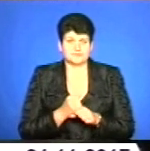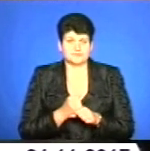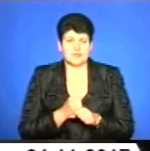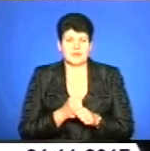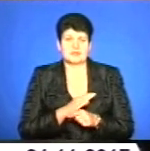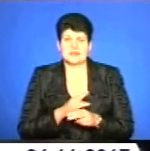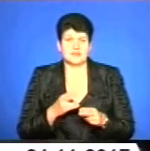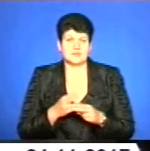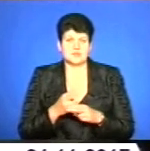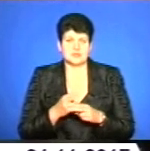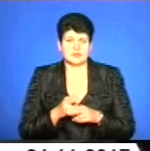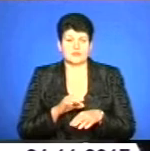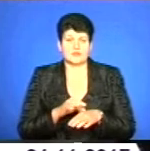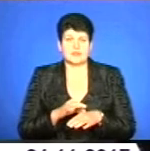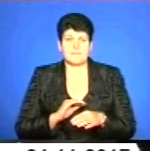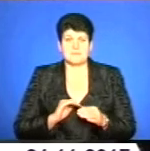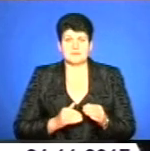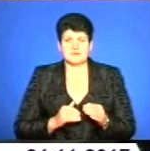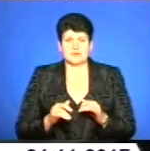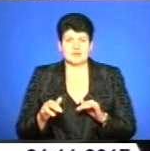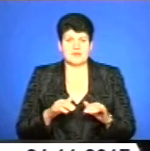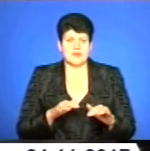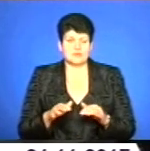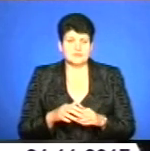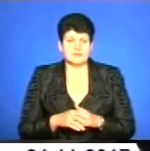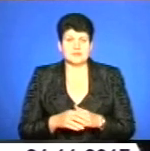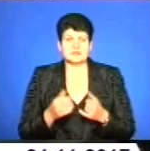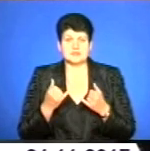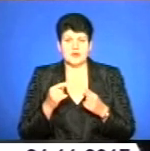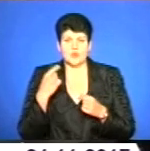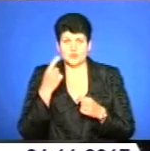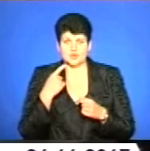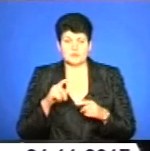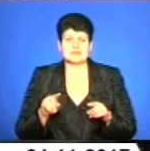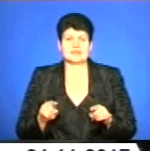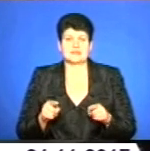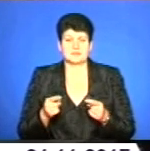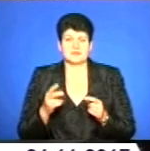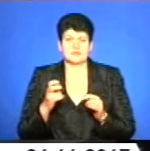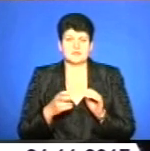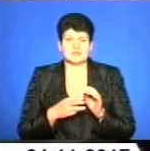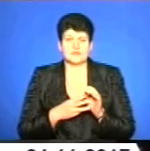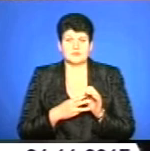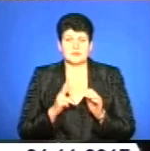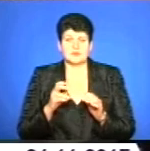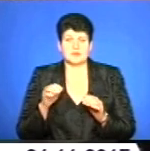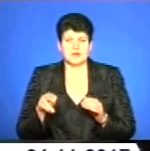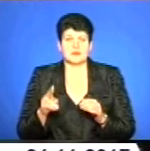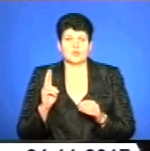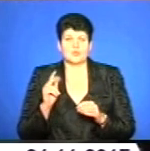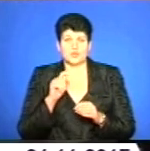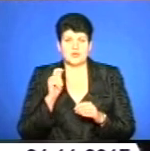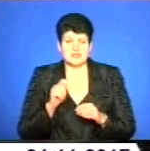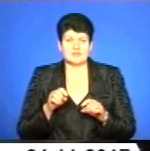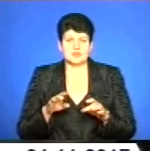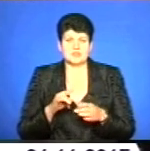неперешкоджання здійсненні підприємницької діяльності заявника. На даний час особа затримана в порядку статті 208 КПК України. Вирішується питання